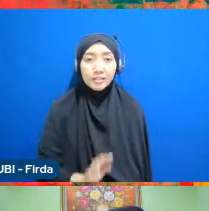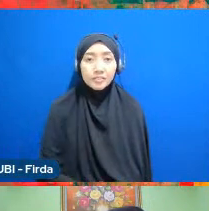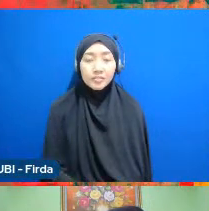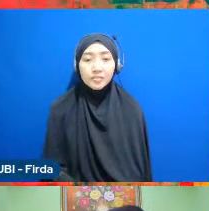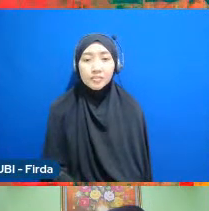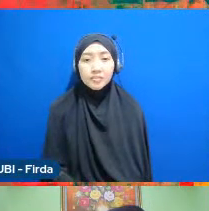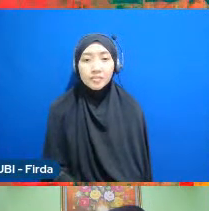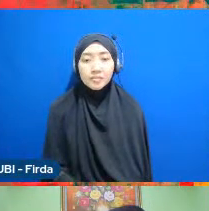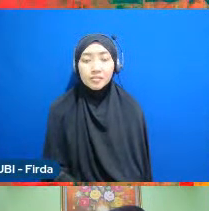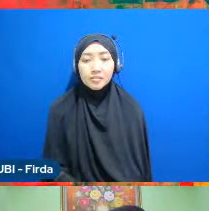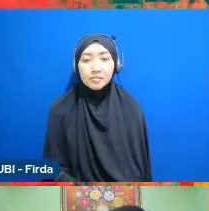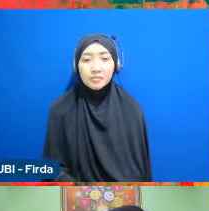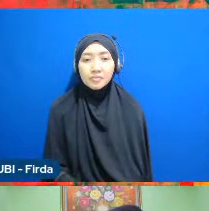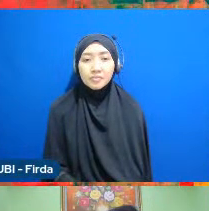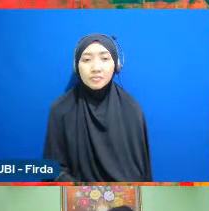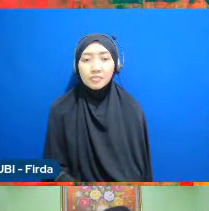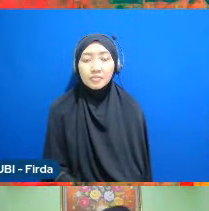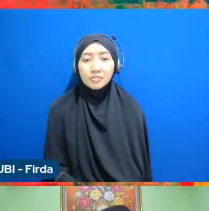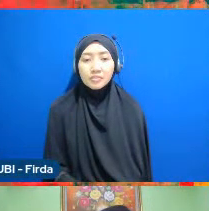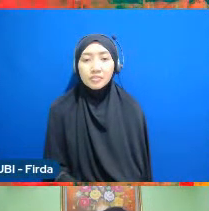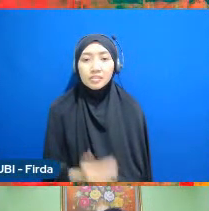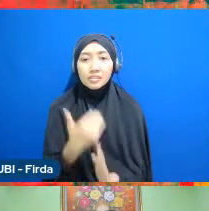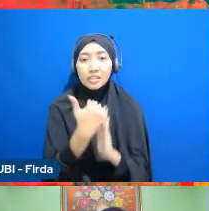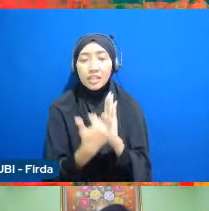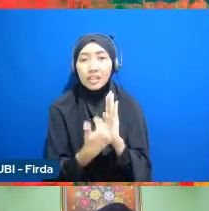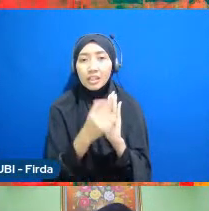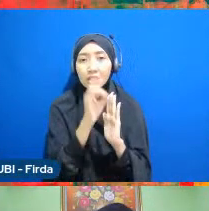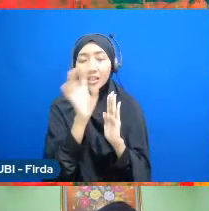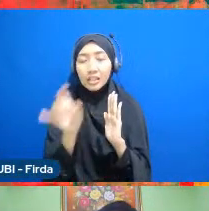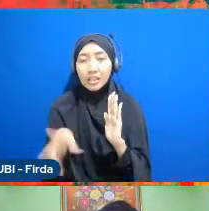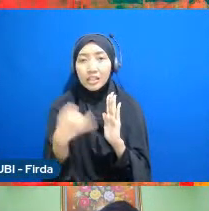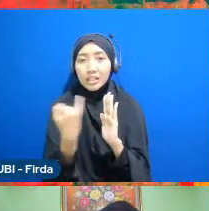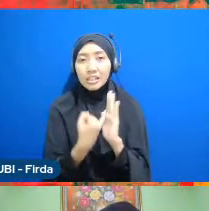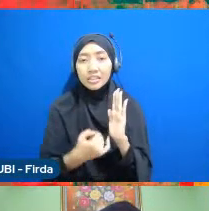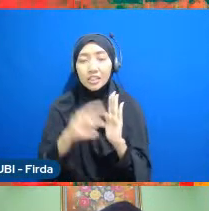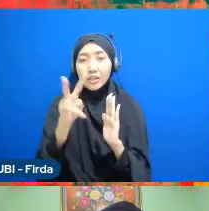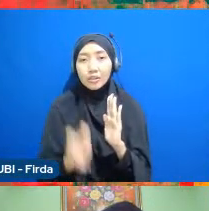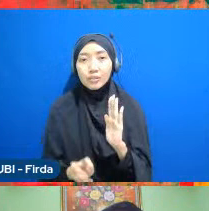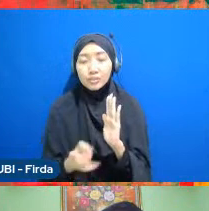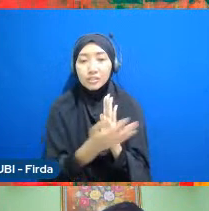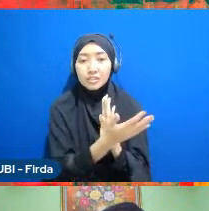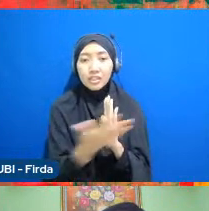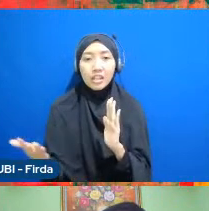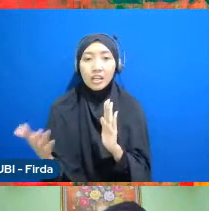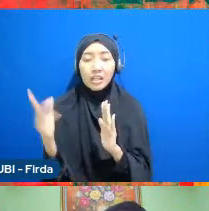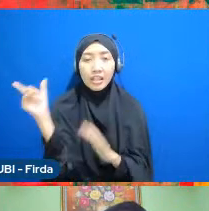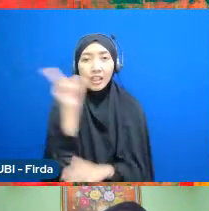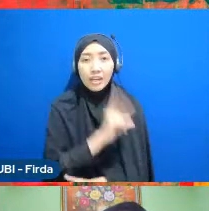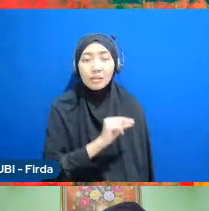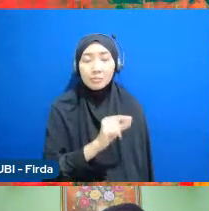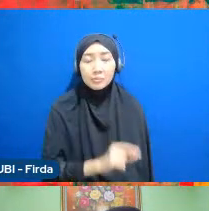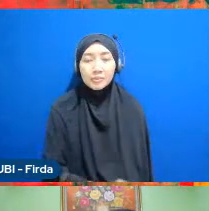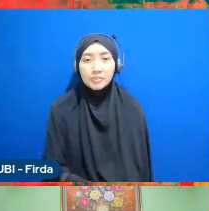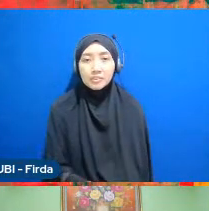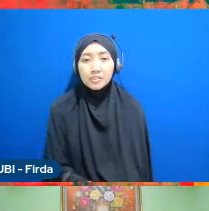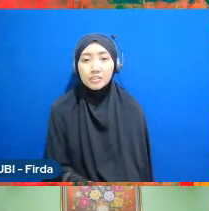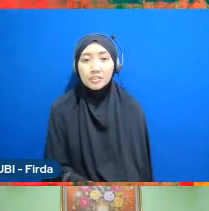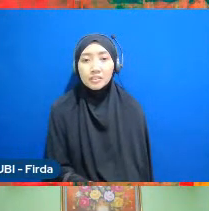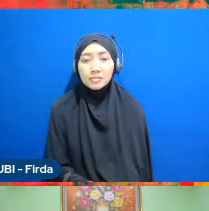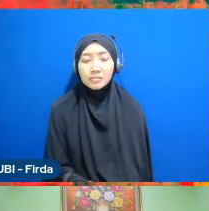juga ada data yang harus sahabat isi. Silakan untuk dilengkapi